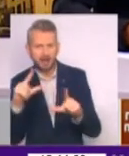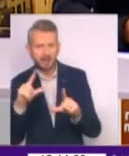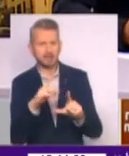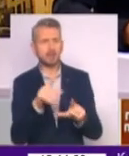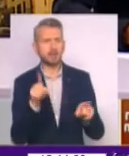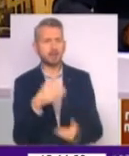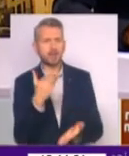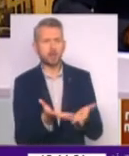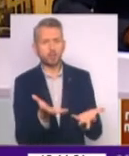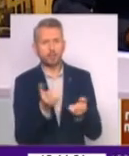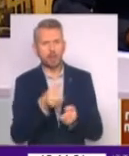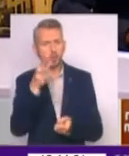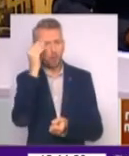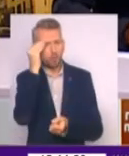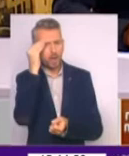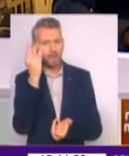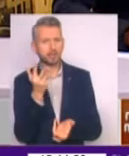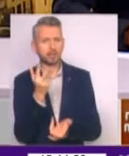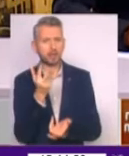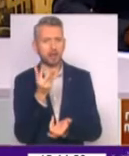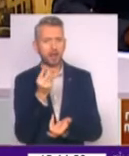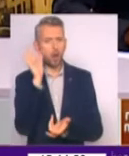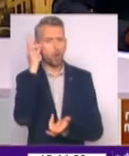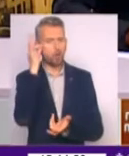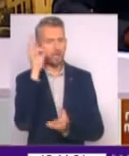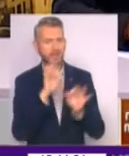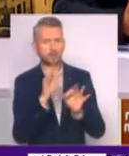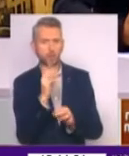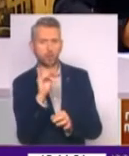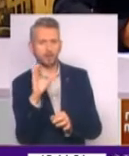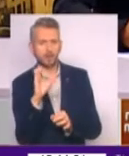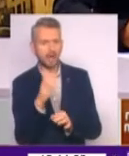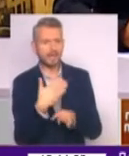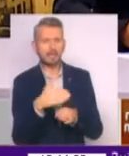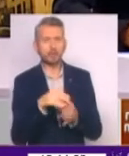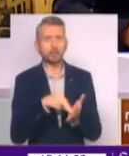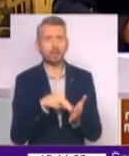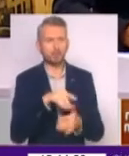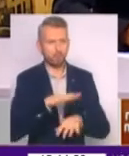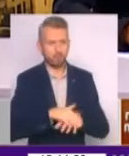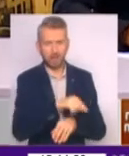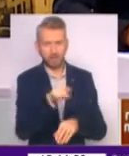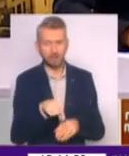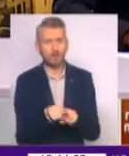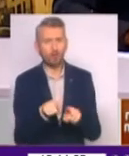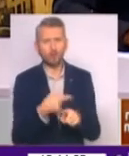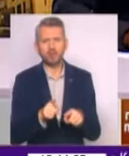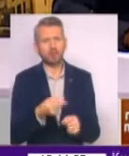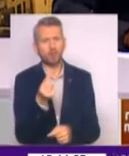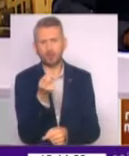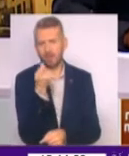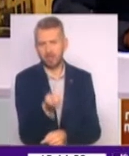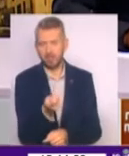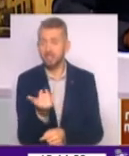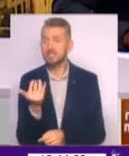уваги комерційний курс, вибачте, не курс, а кредитну ставку банків, все одно це кошти незначні. Це